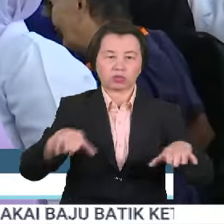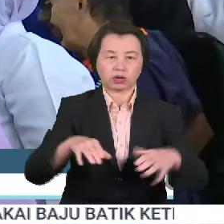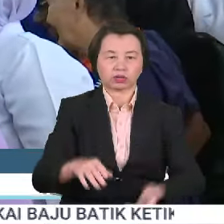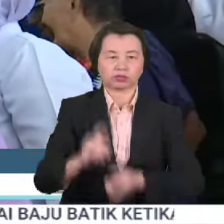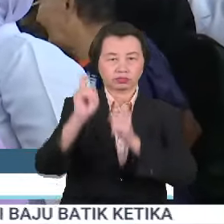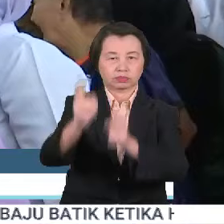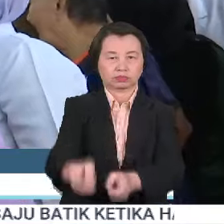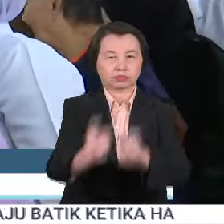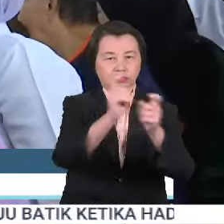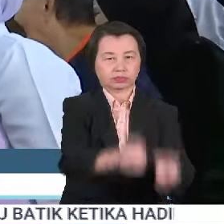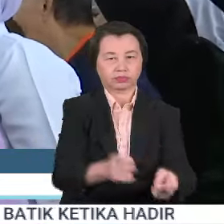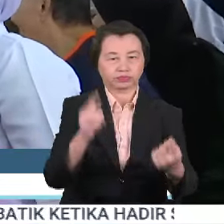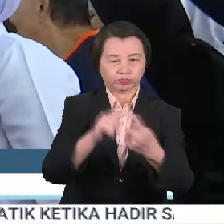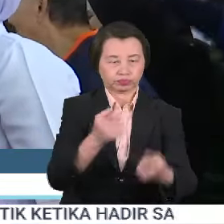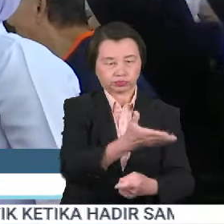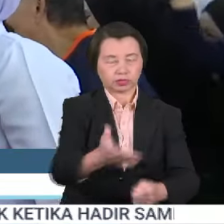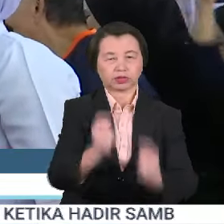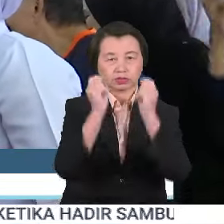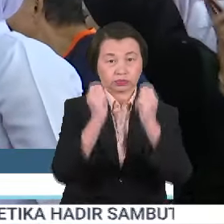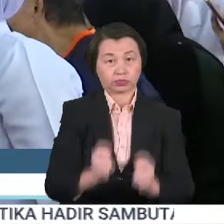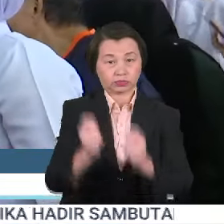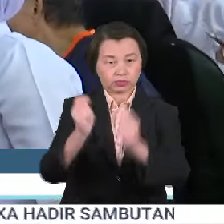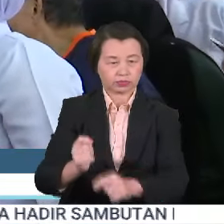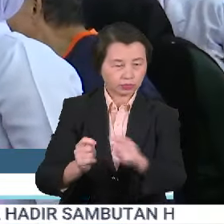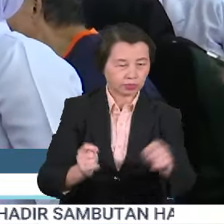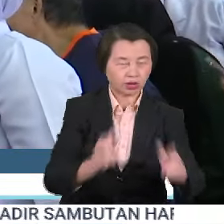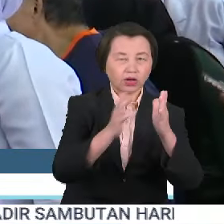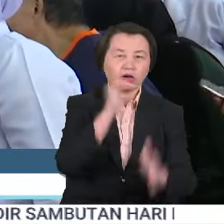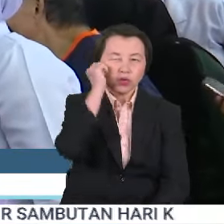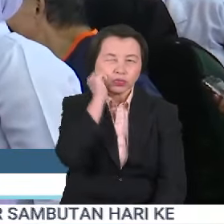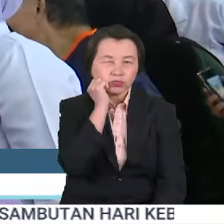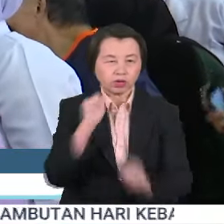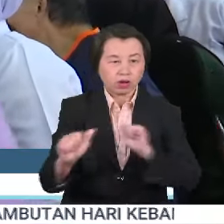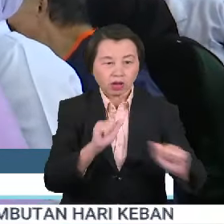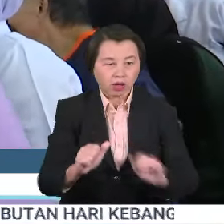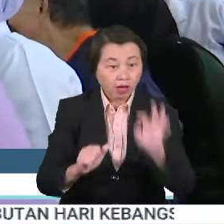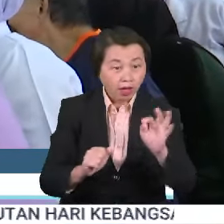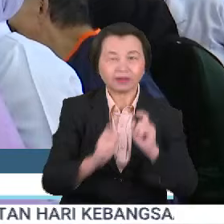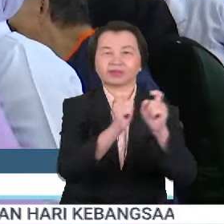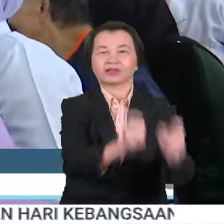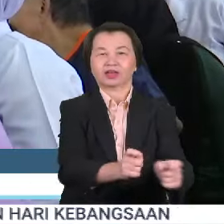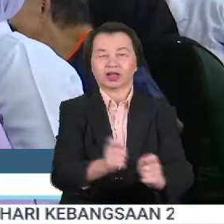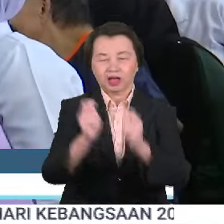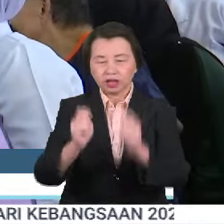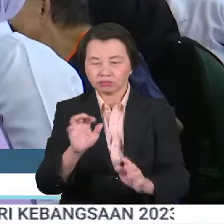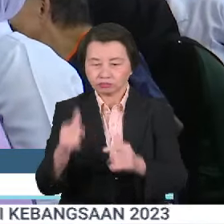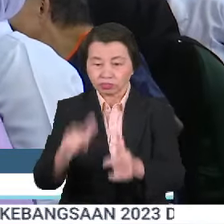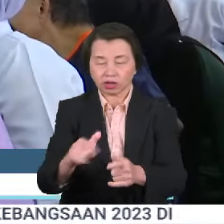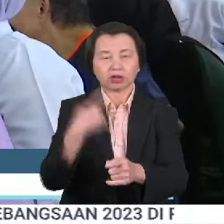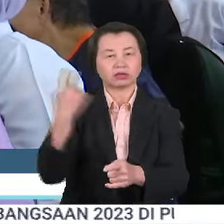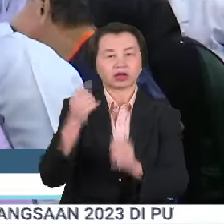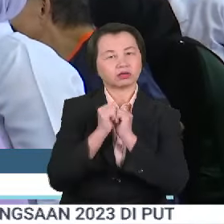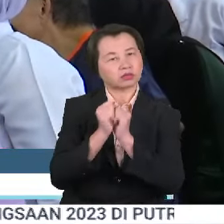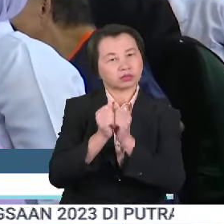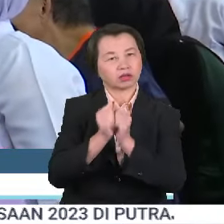ini penyampaian hadiah kepada tokoh-tokoh warga emas yang toko-tokoh warga emas yang selalu